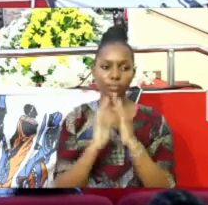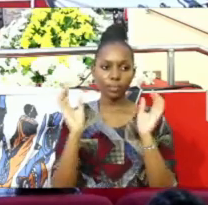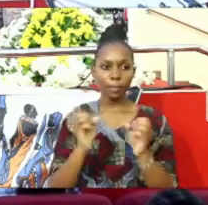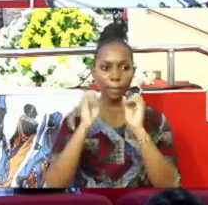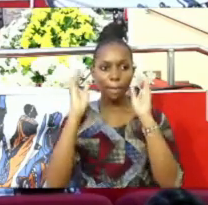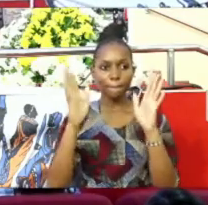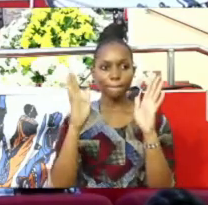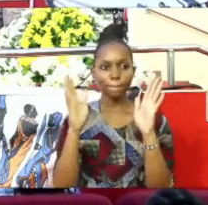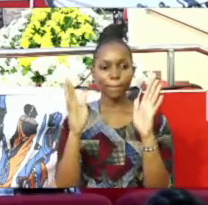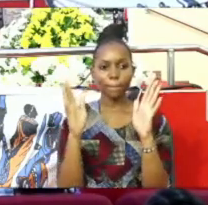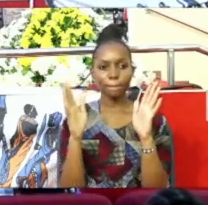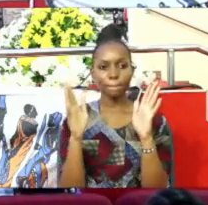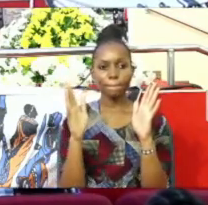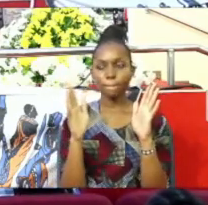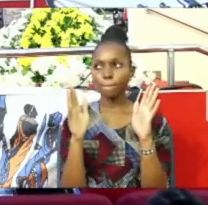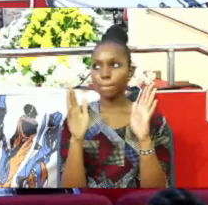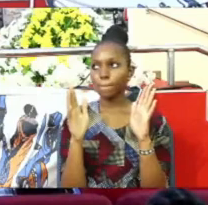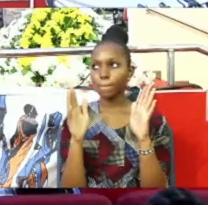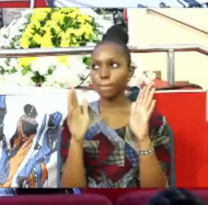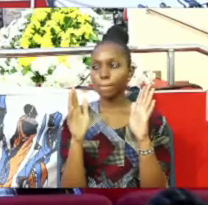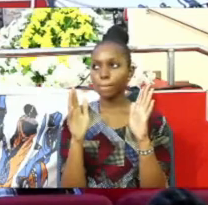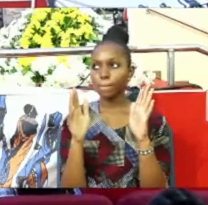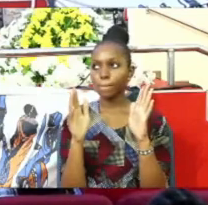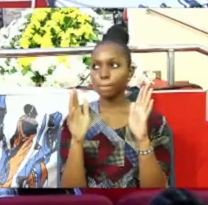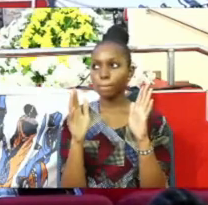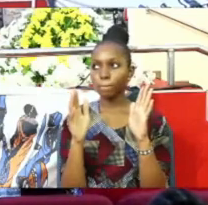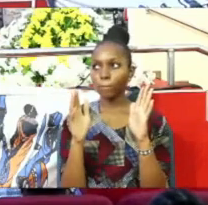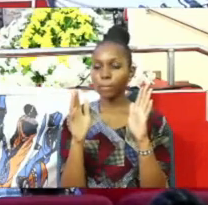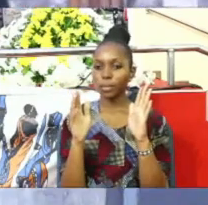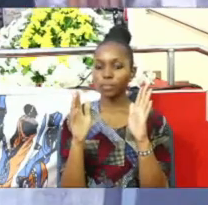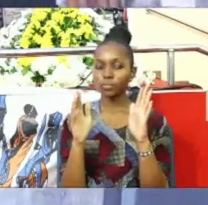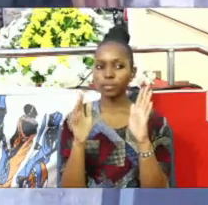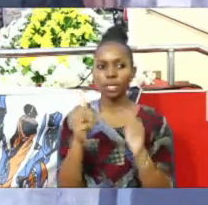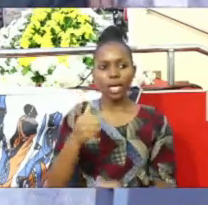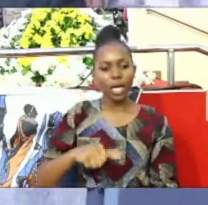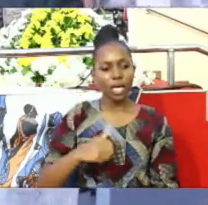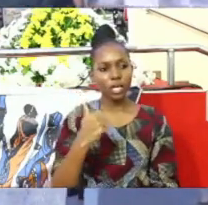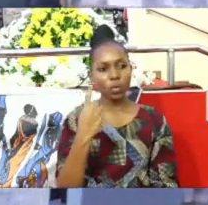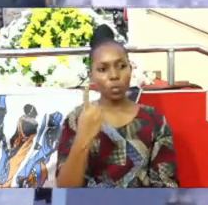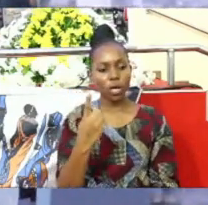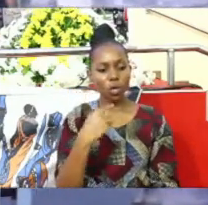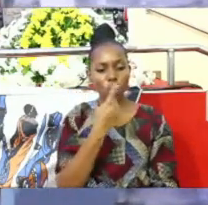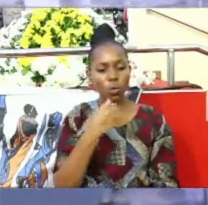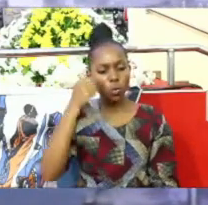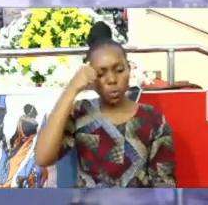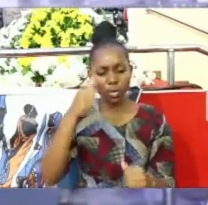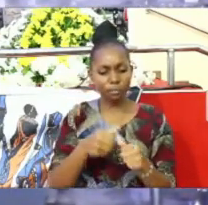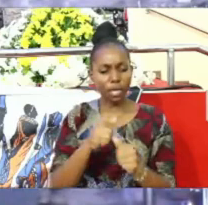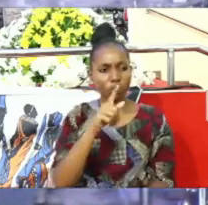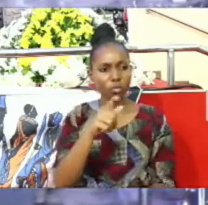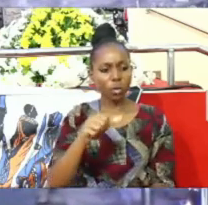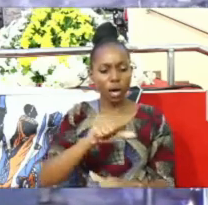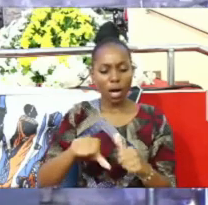Hallelujah. Anybody who comes to inquire about your past, mtu anayekuja kukuuliza kuhusu nyume yako, let them know,